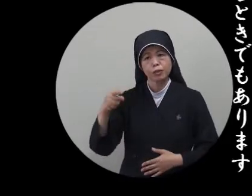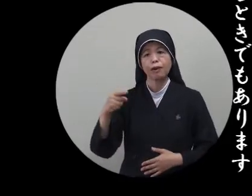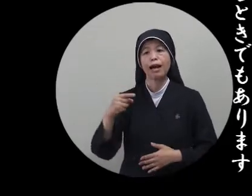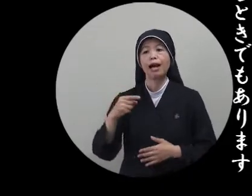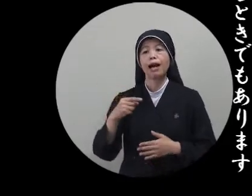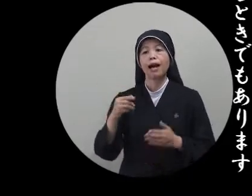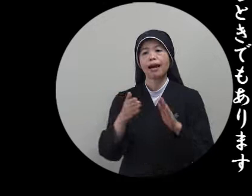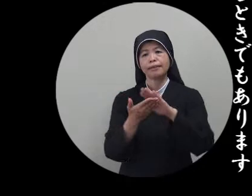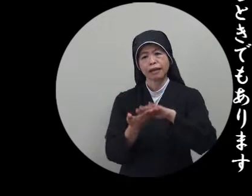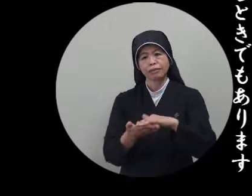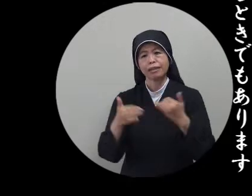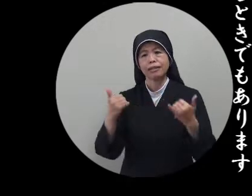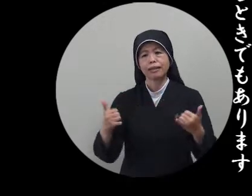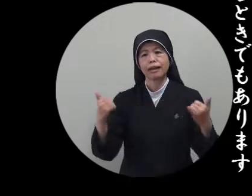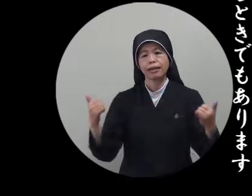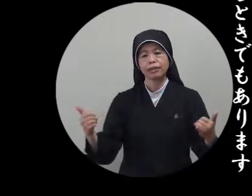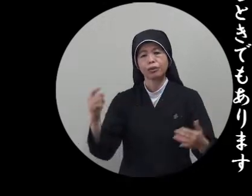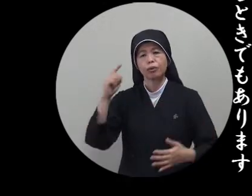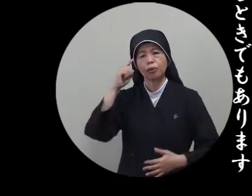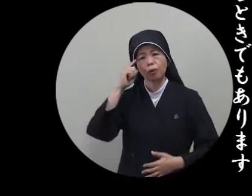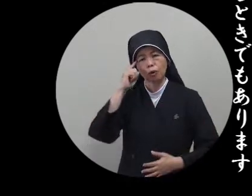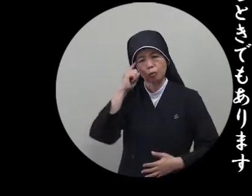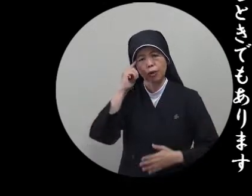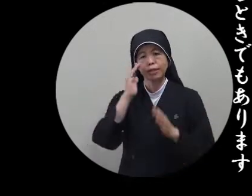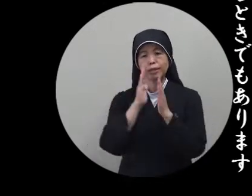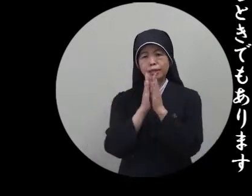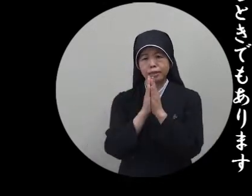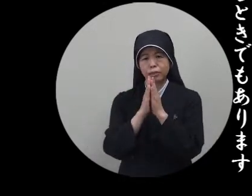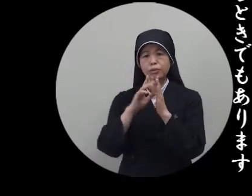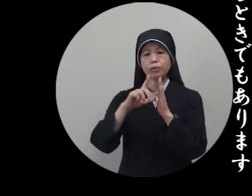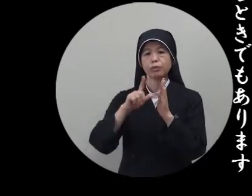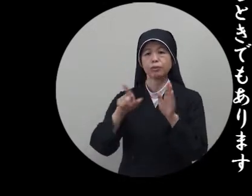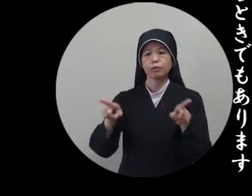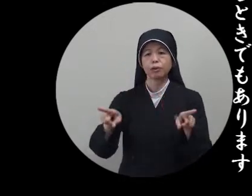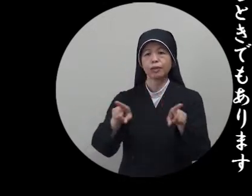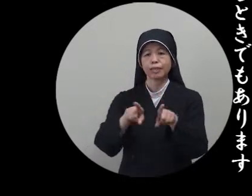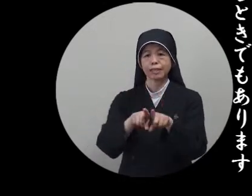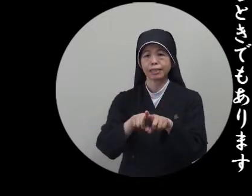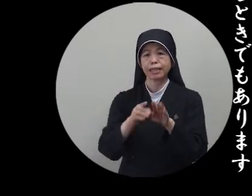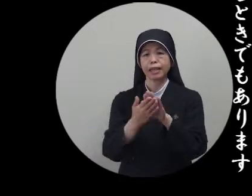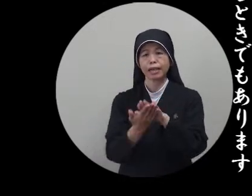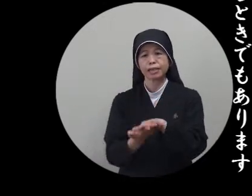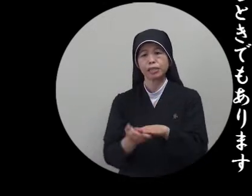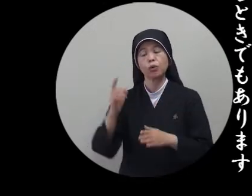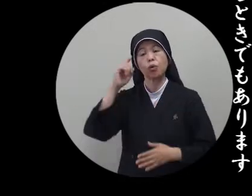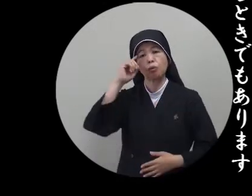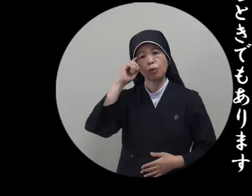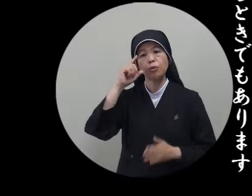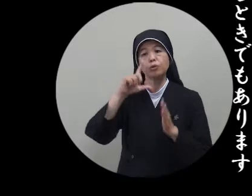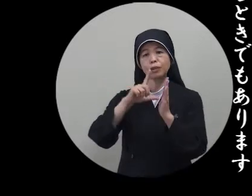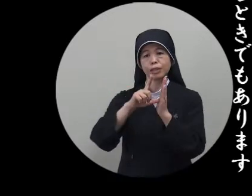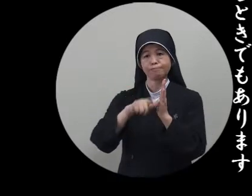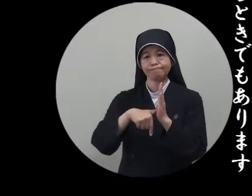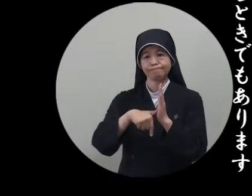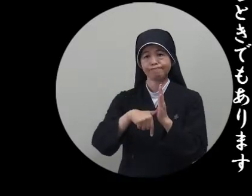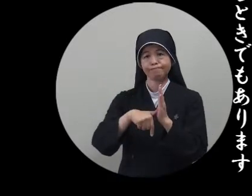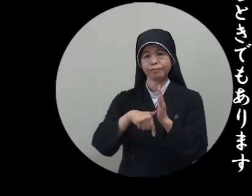この一月は亡くなった人を思い祈るとともに死を思う時、